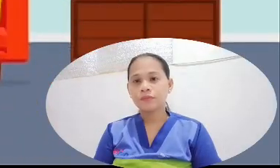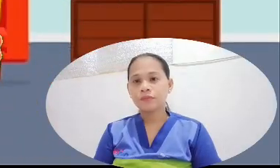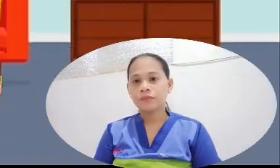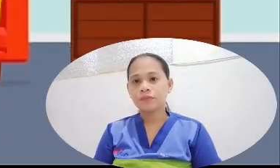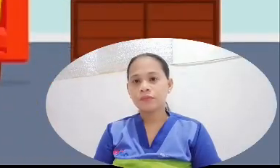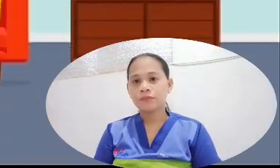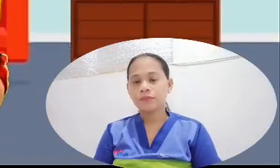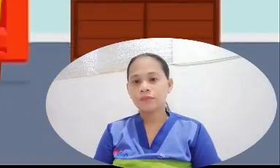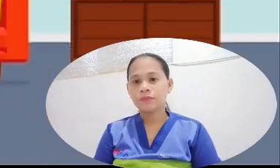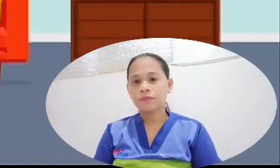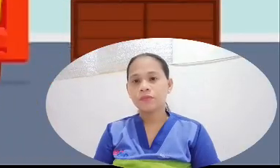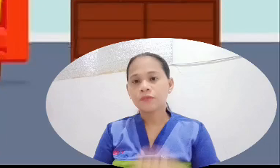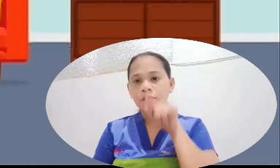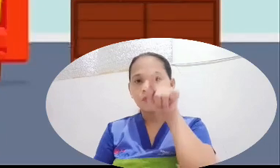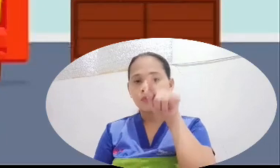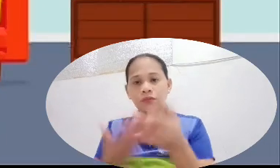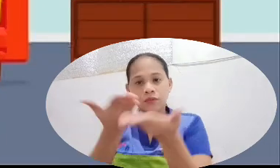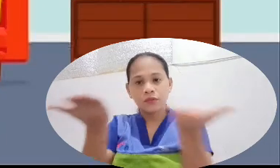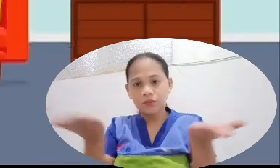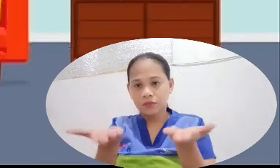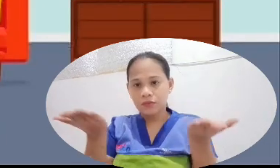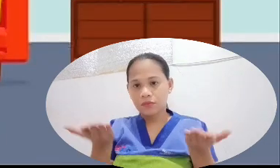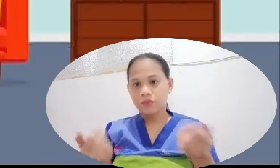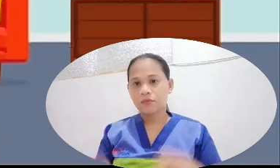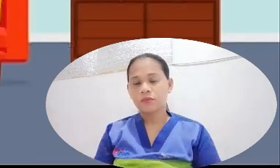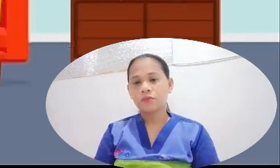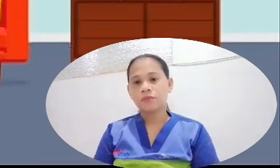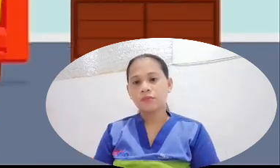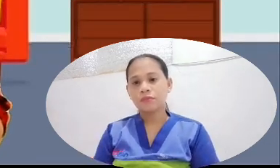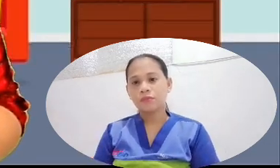Oh! Nandiyan pala kayo?